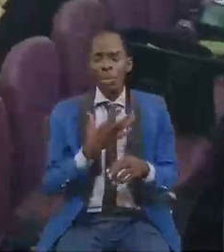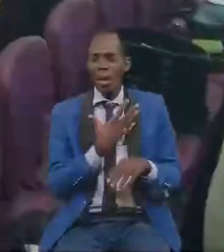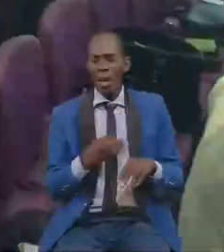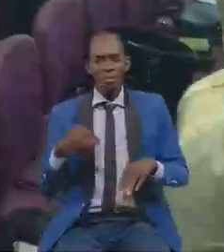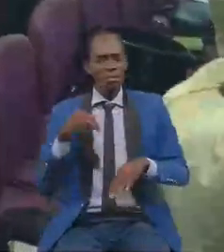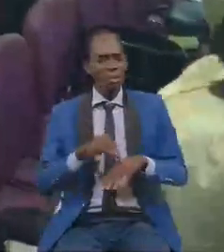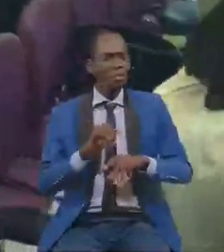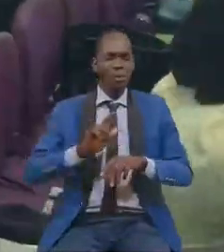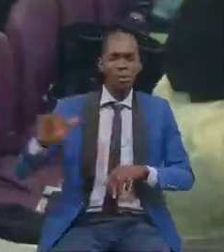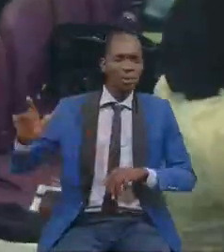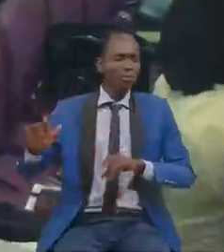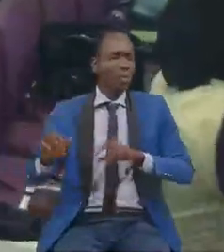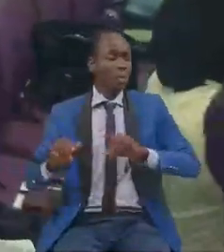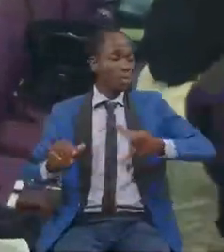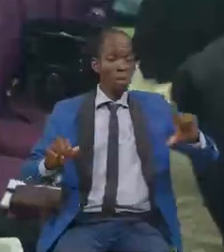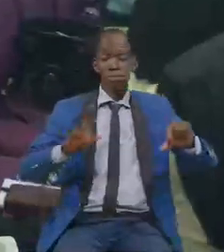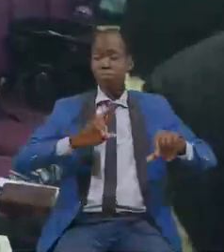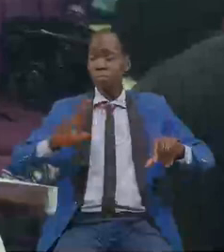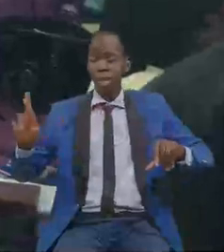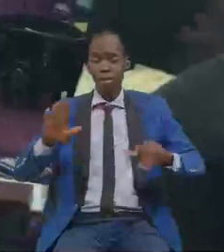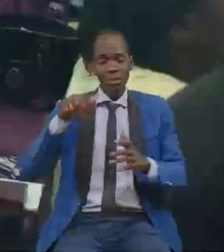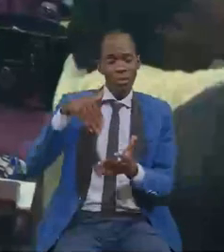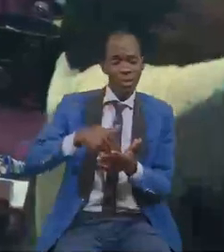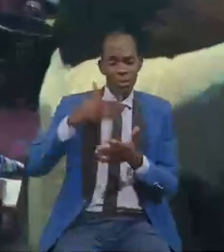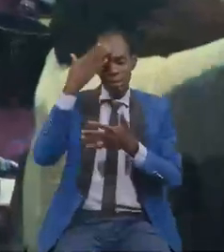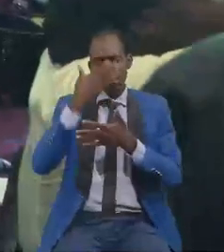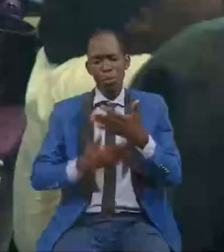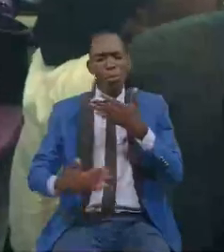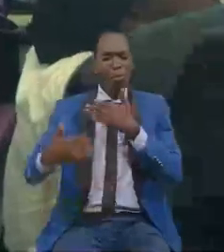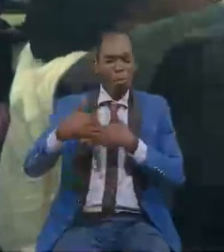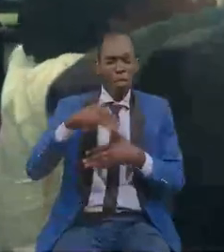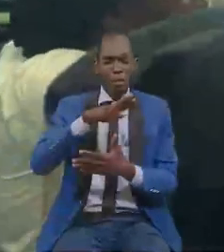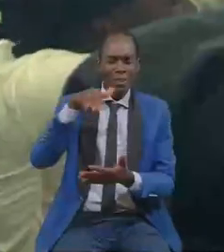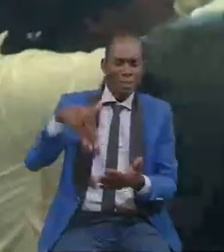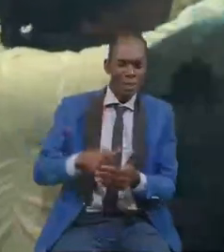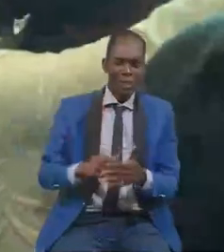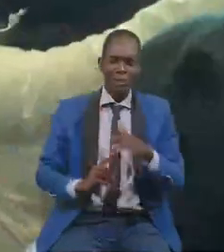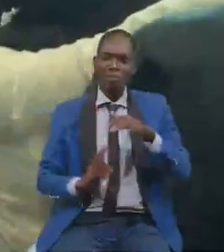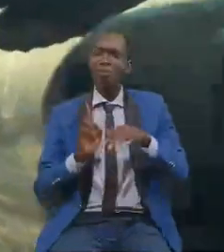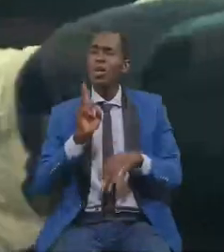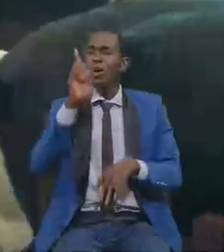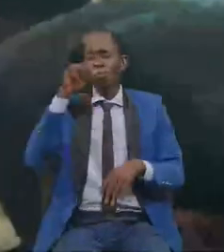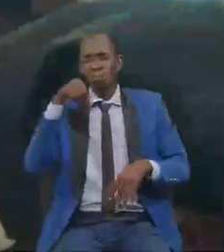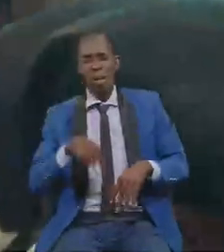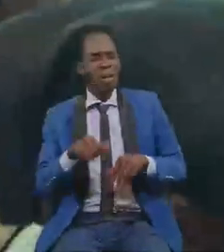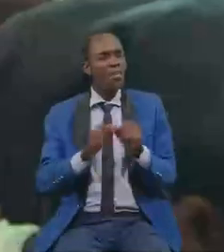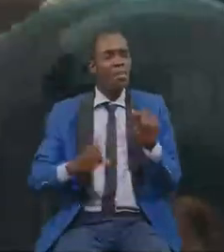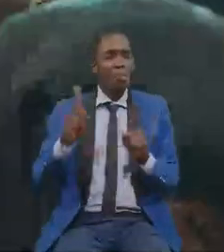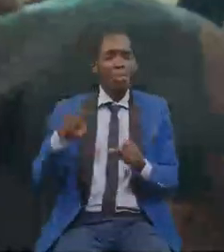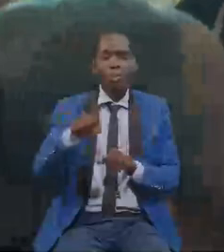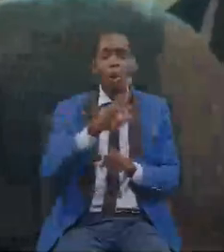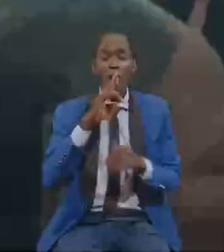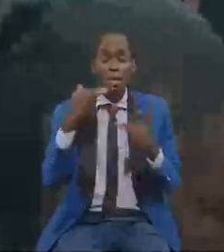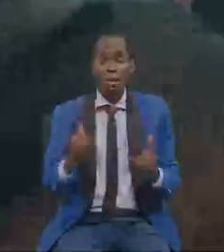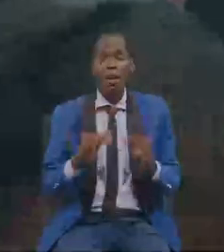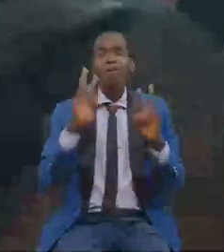le haut jusqu'en bas, partout où les gens sont, partout où ils m'écoutent, ils m'attendent, partout où vous trouvez maintenant, la victoire est venue à